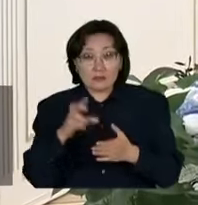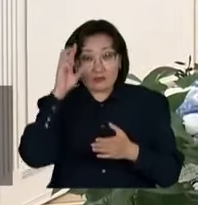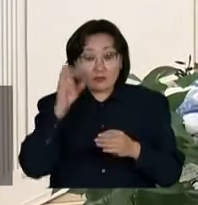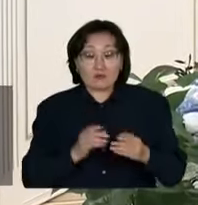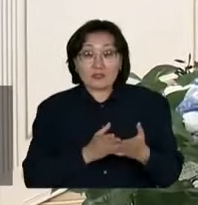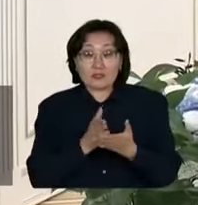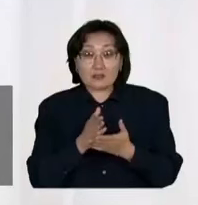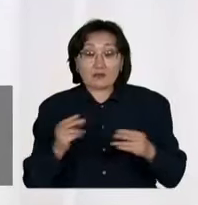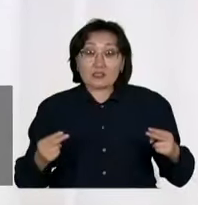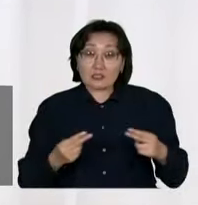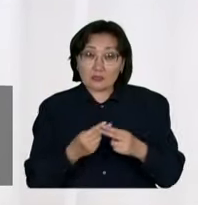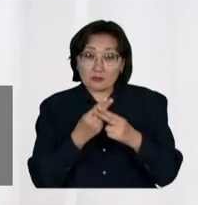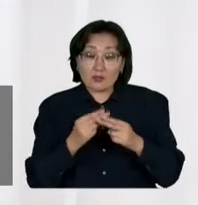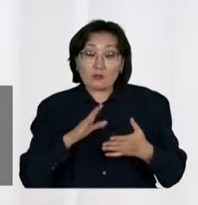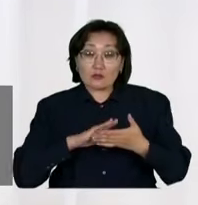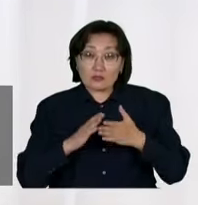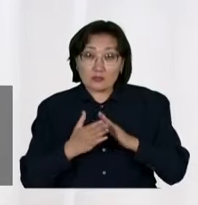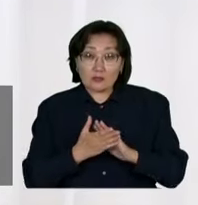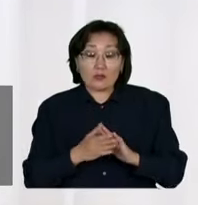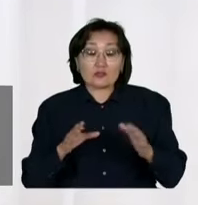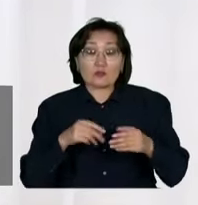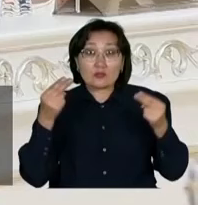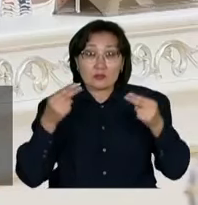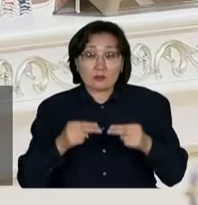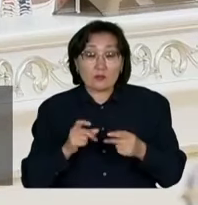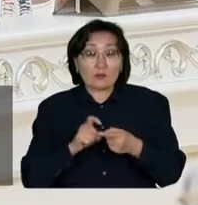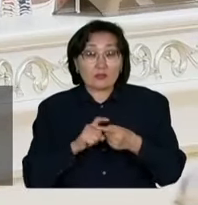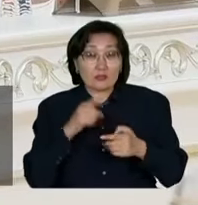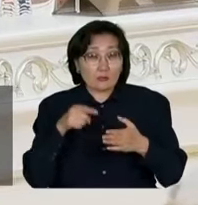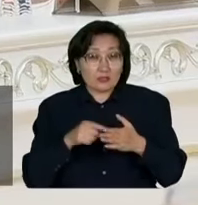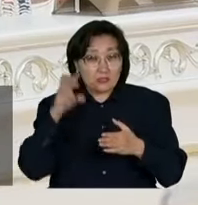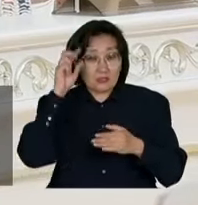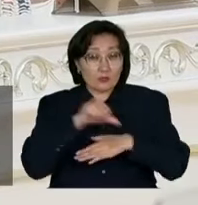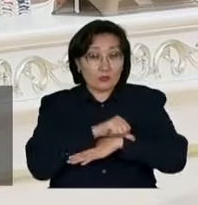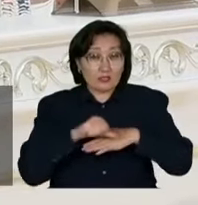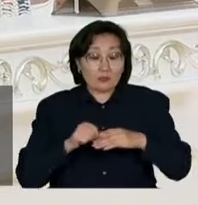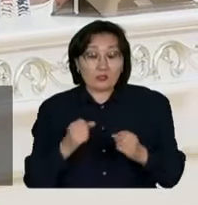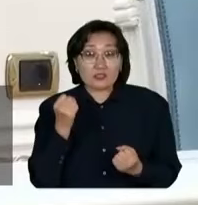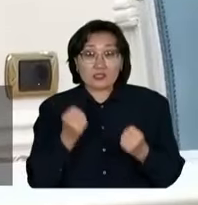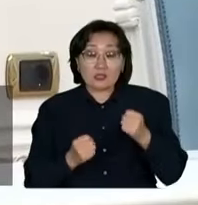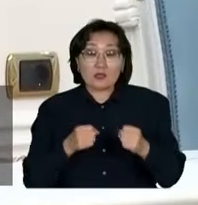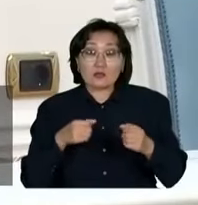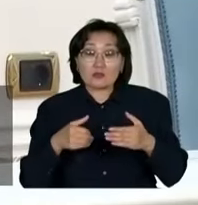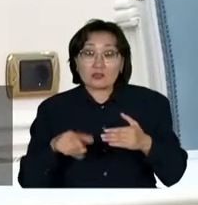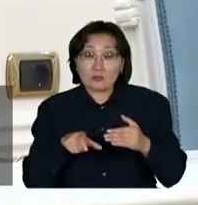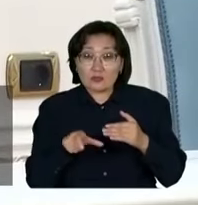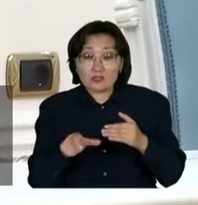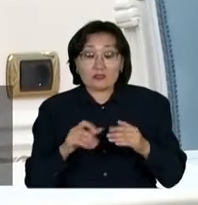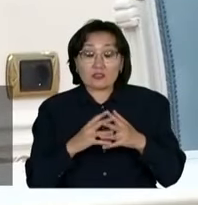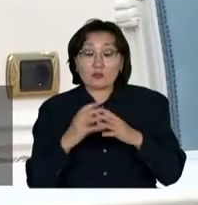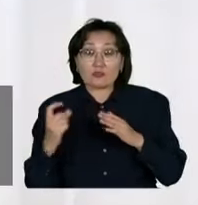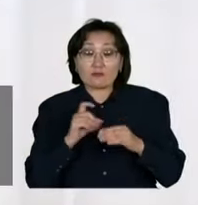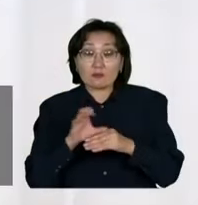государственным визитом в Астане. Соглашения и меморандумы затрагивают вопросы государственной границы, автомобильного сообщения, сельского